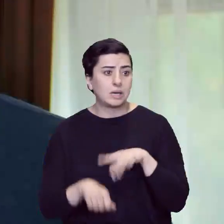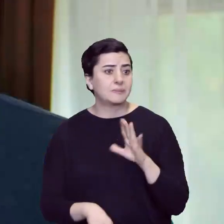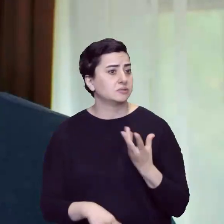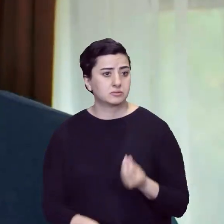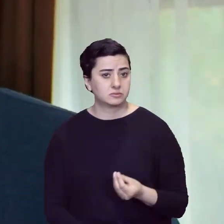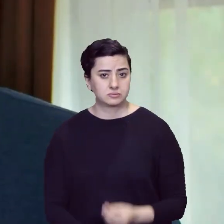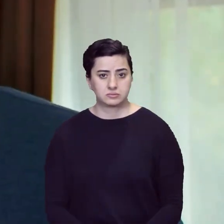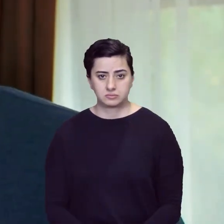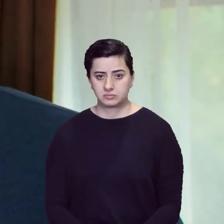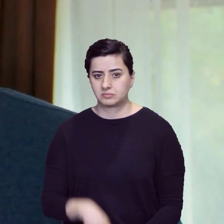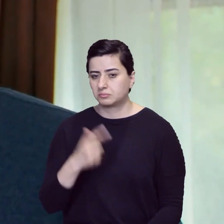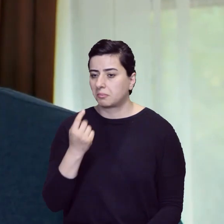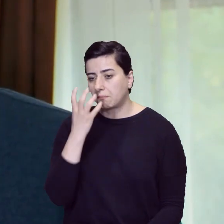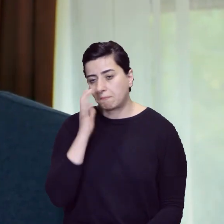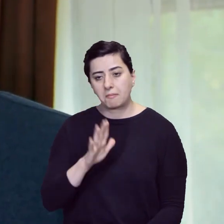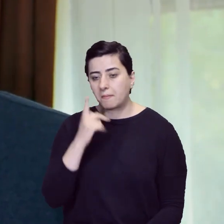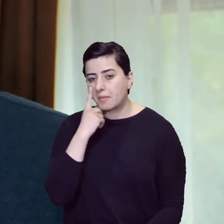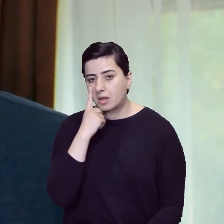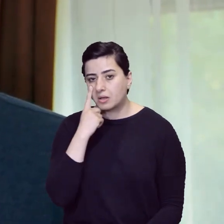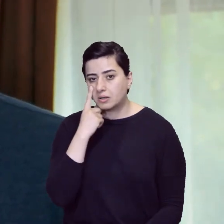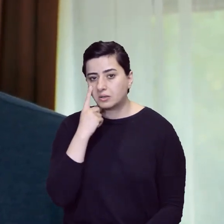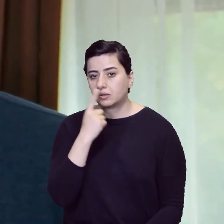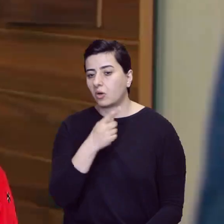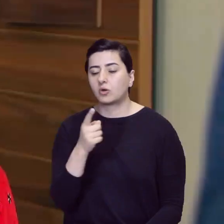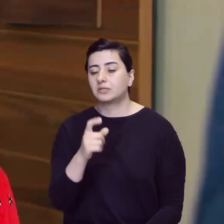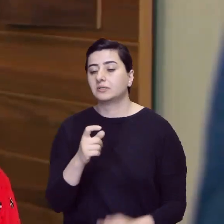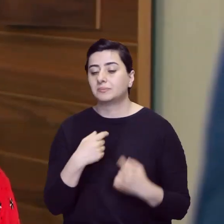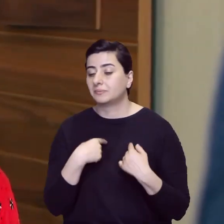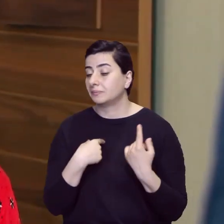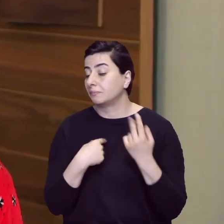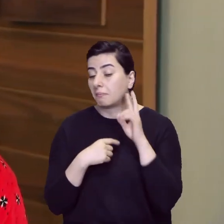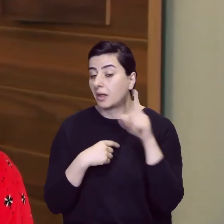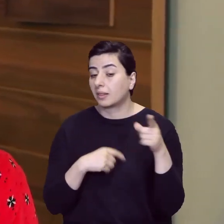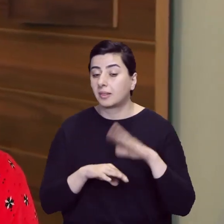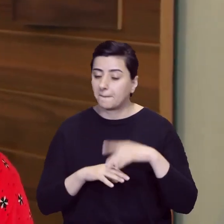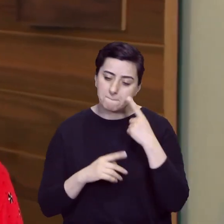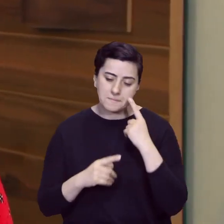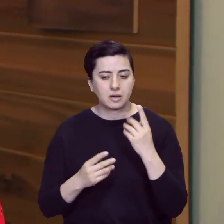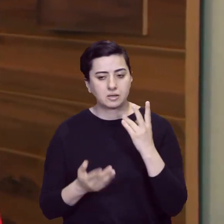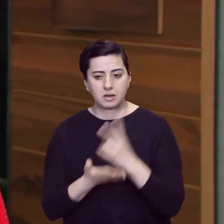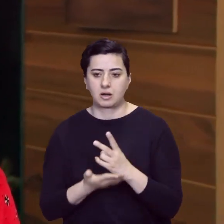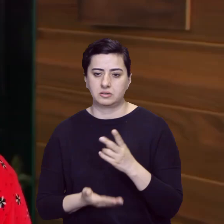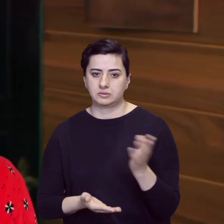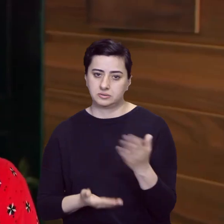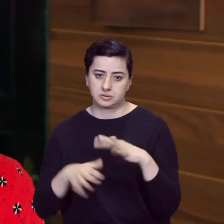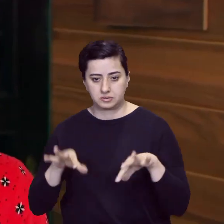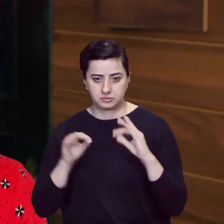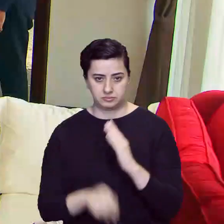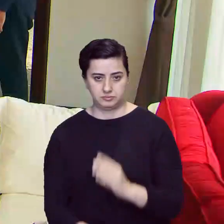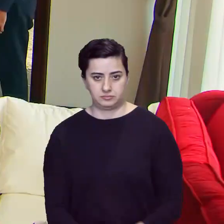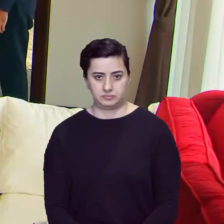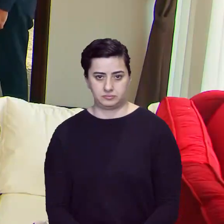inanmazlarsa? Biraz bekleyelim bakalım. Onun tavrı nasıl olacak? Hadi hazırlan çıkalım.